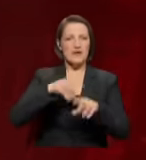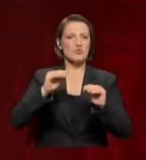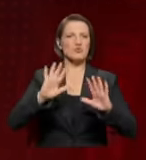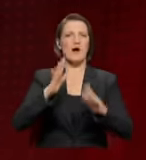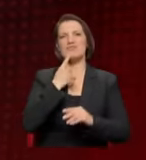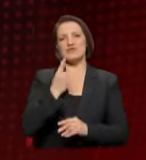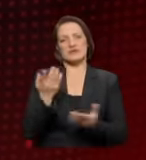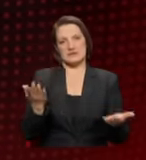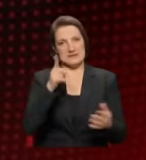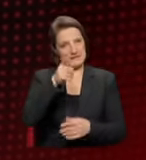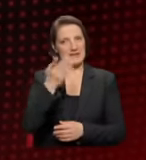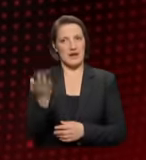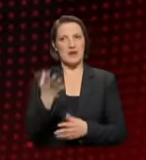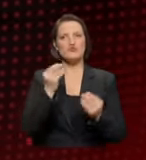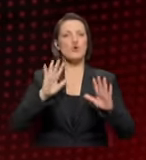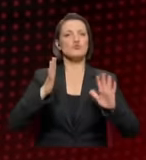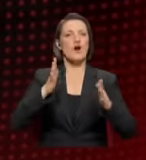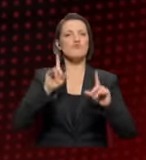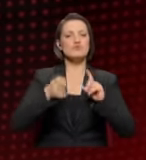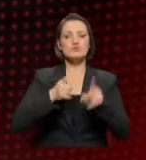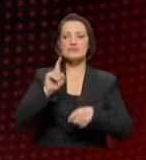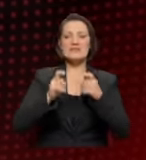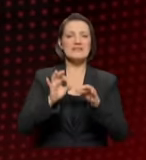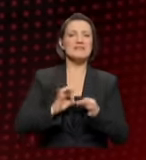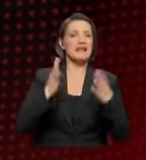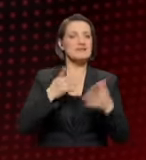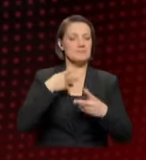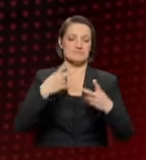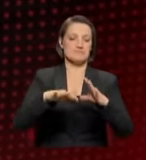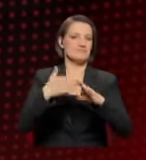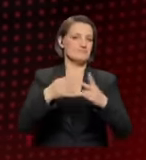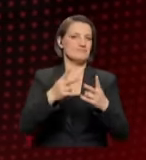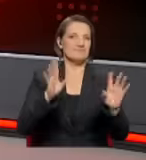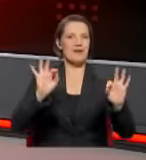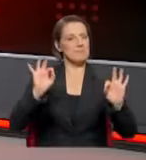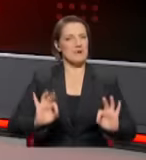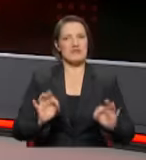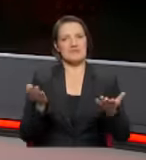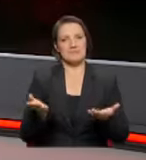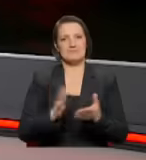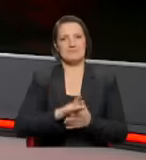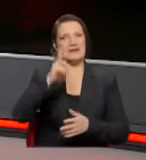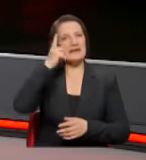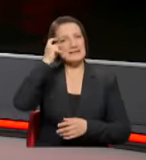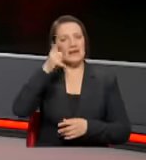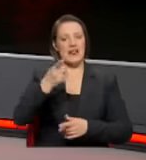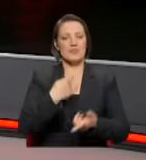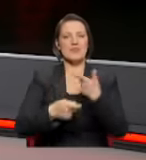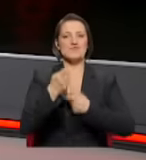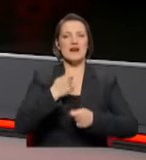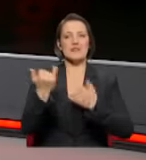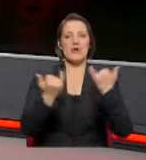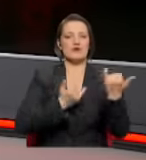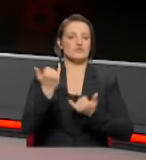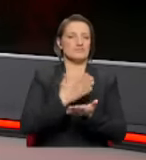tuhaf diyeceksiniz siz de. Çok tuhaf bulduklarınız neyse yazabilirsiniz. Hemen başlayalım bültene. İsrail ile ticaret